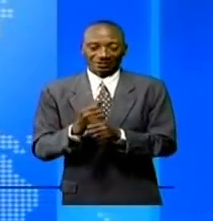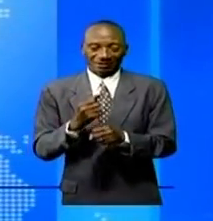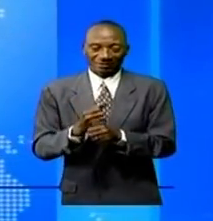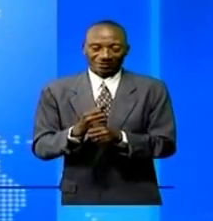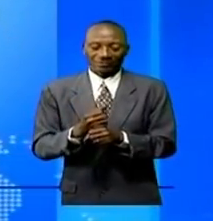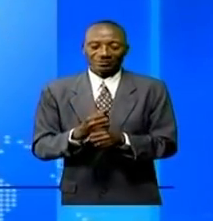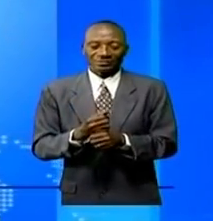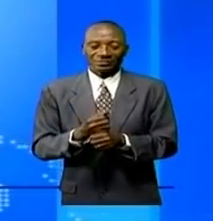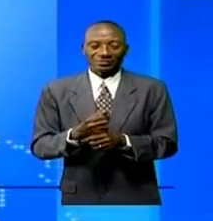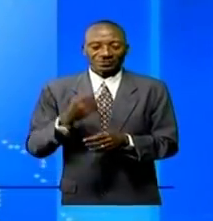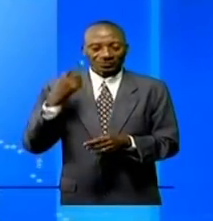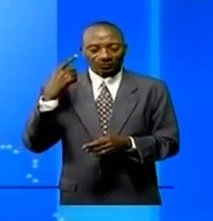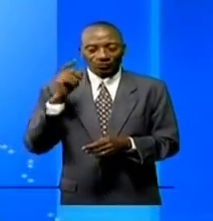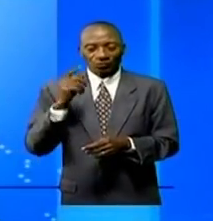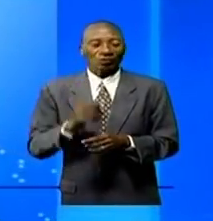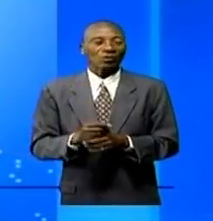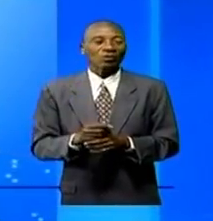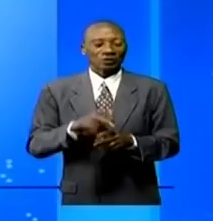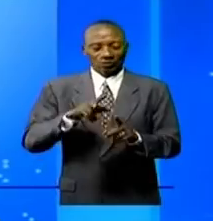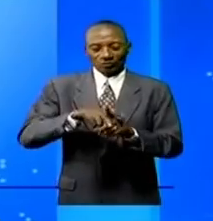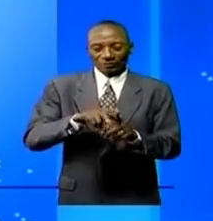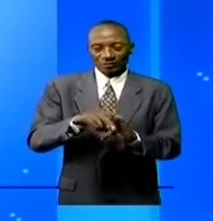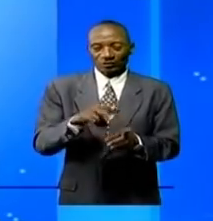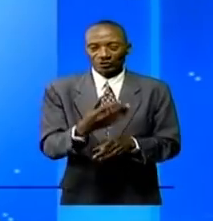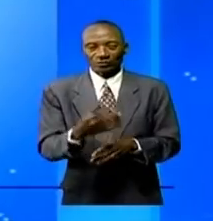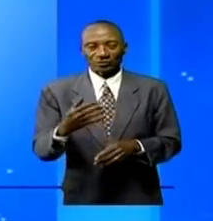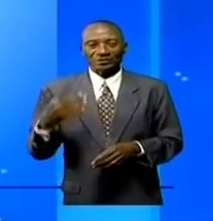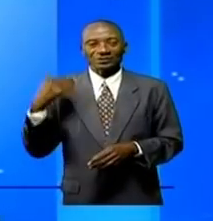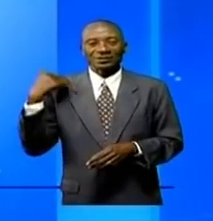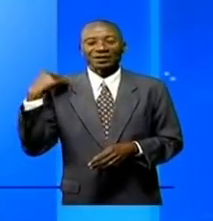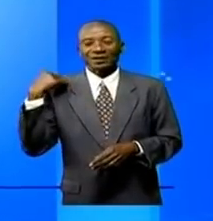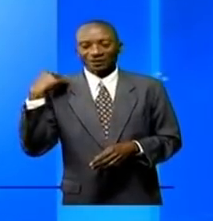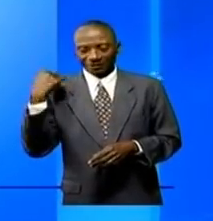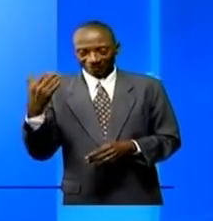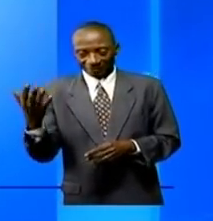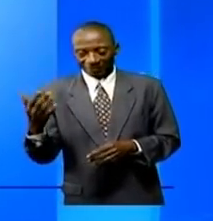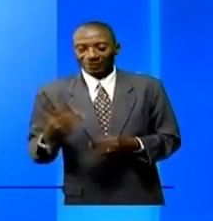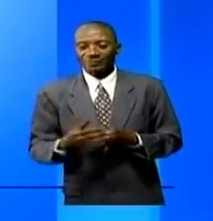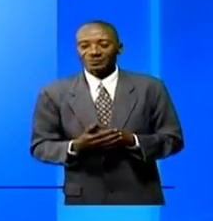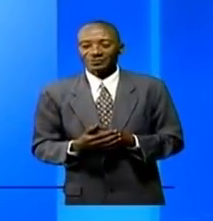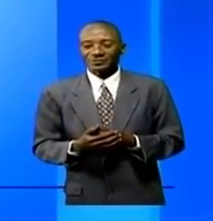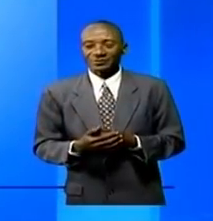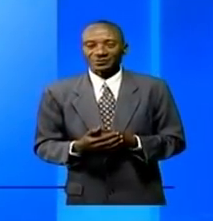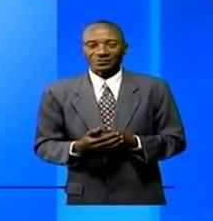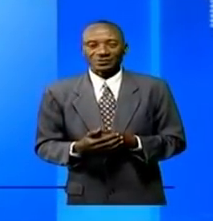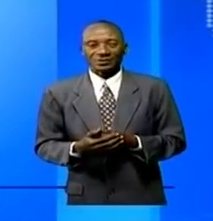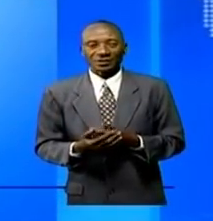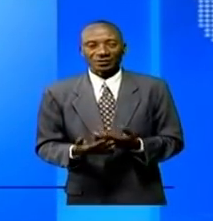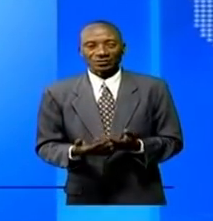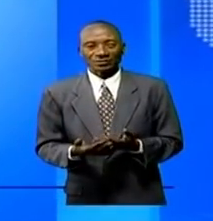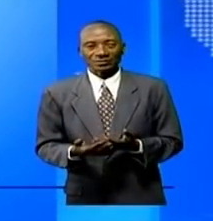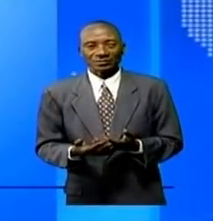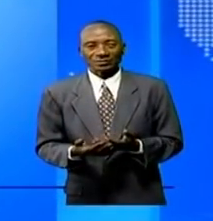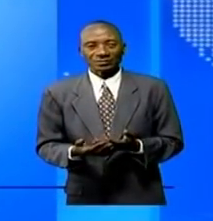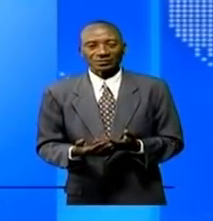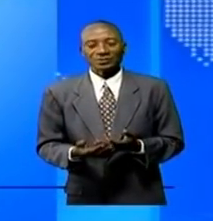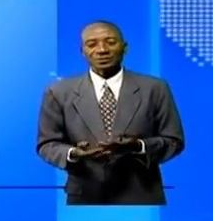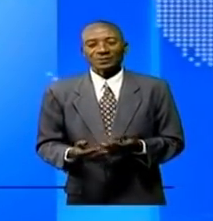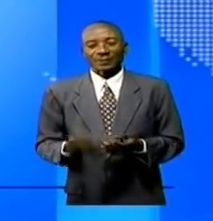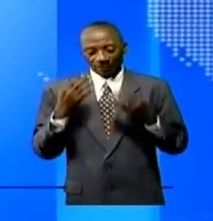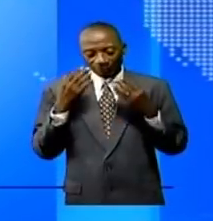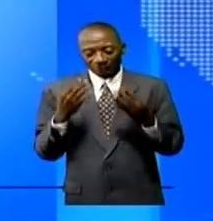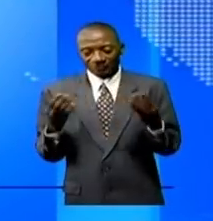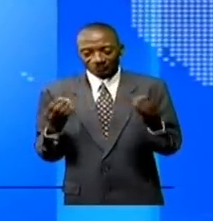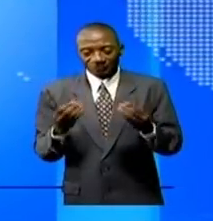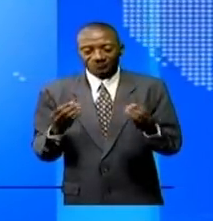de la restauration de l'autorité de l'État après imposition de la paix par les forces armées. Notre reporter junior